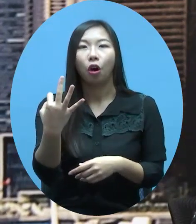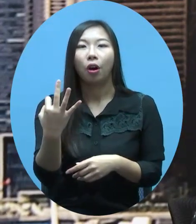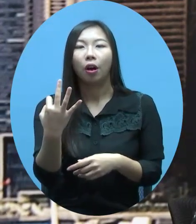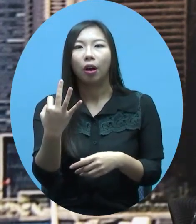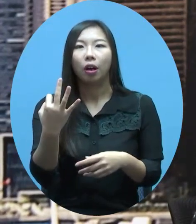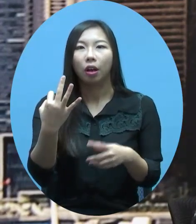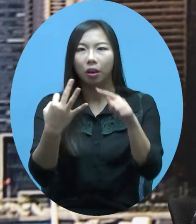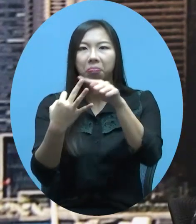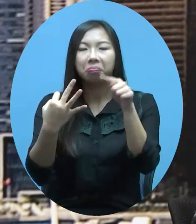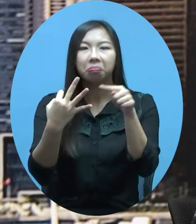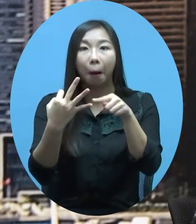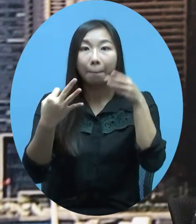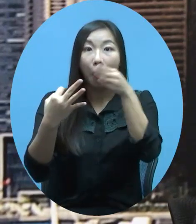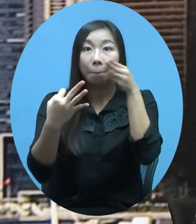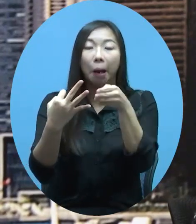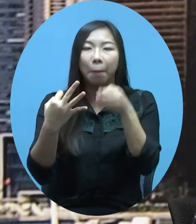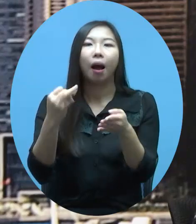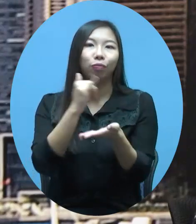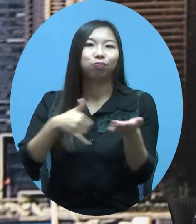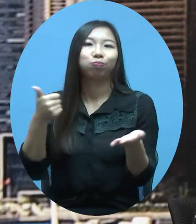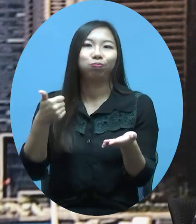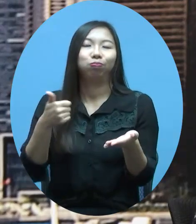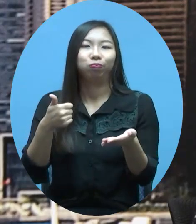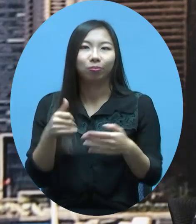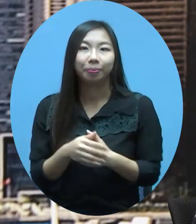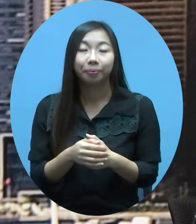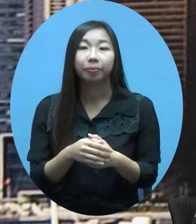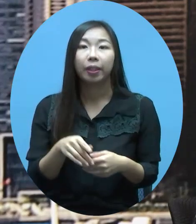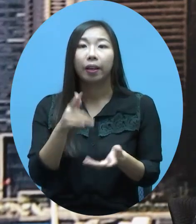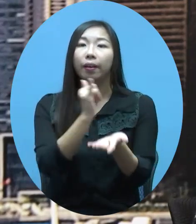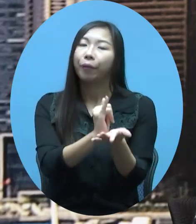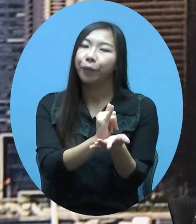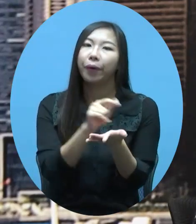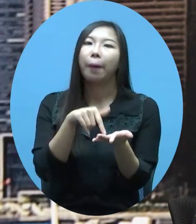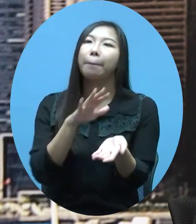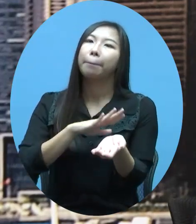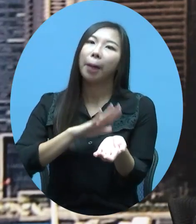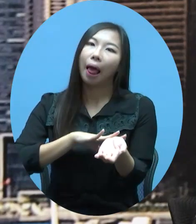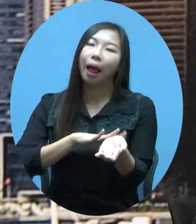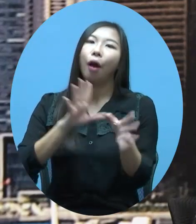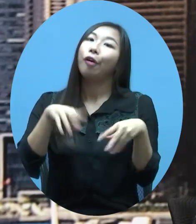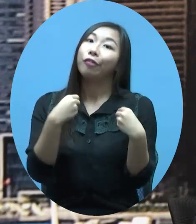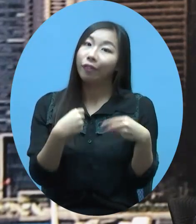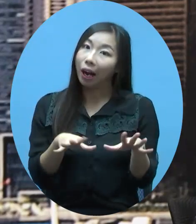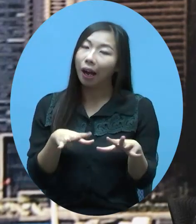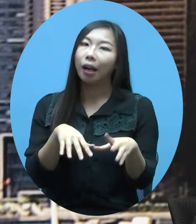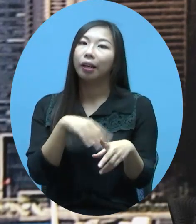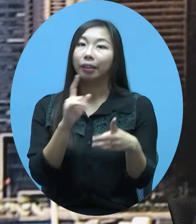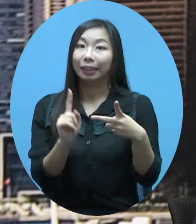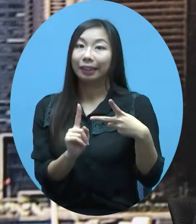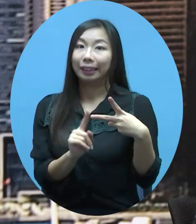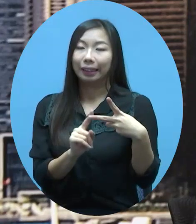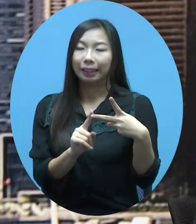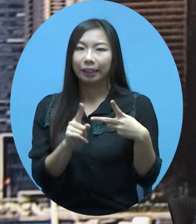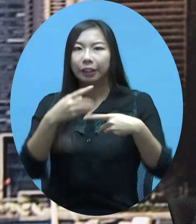件要符合嘅。第一樣嘢咧就係佢要臨床上面咧，即係啲病徵已經好翻啦。咁另外咧就要有兩個即係